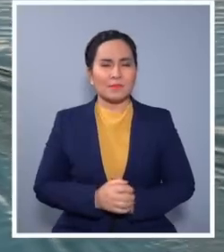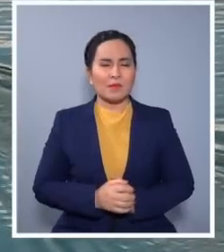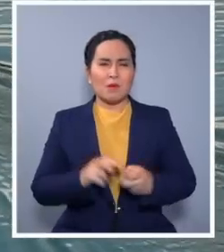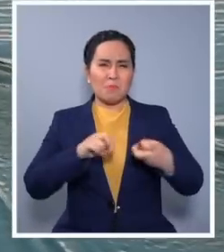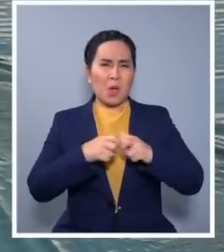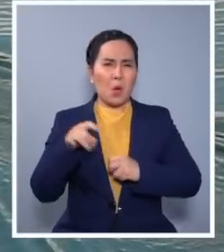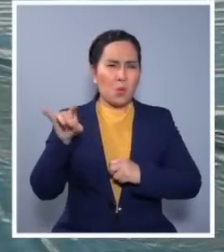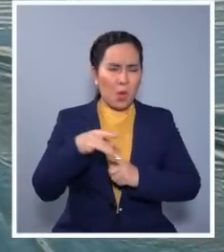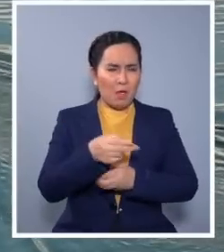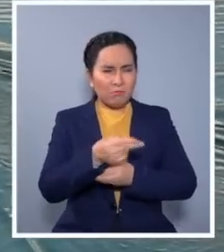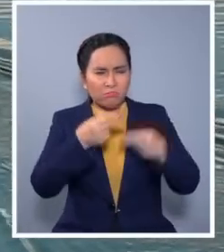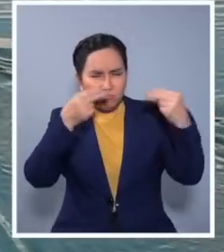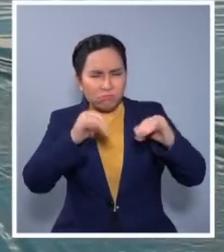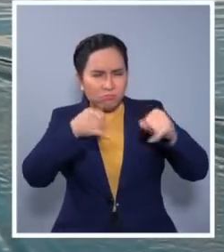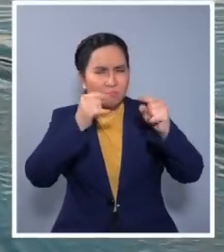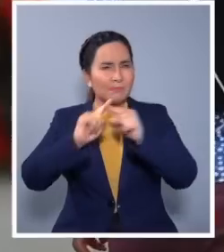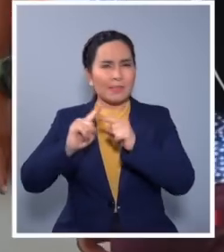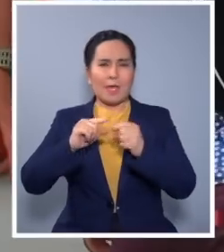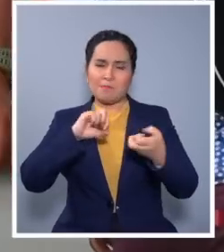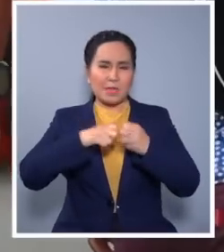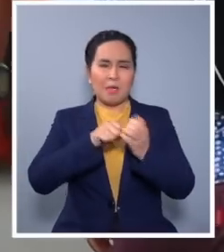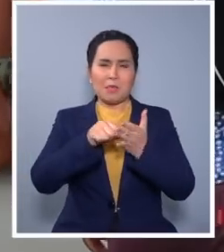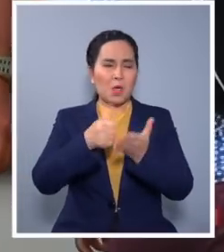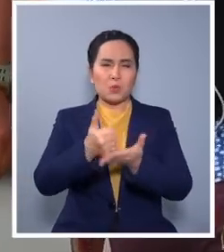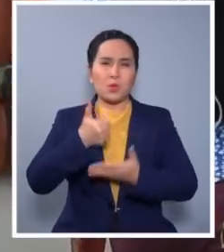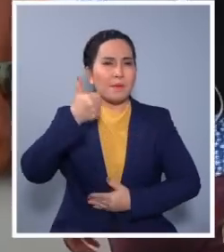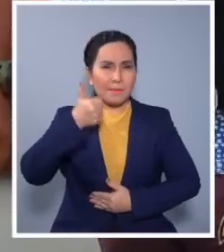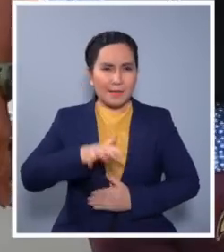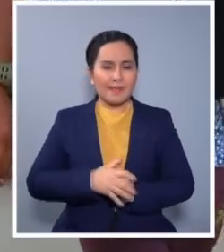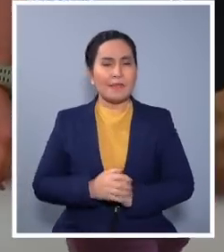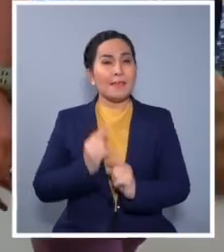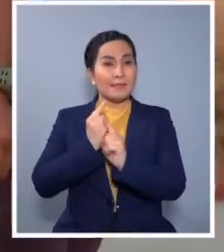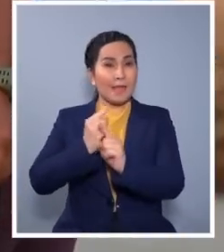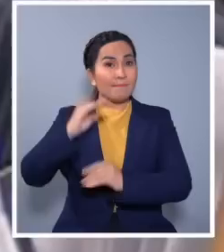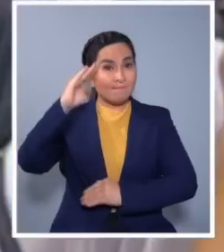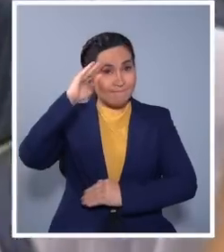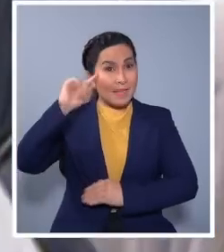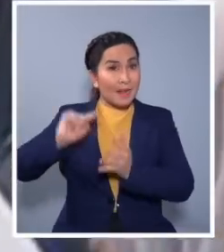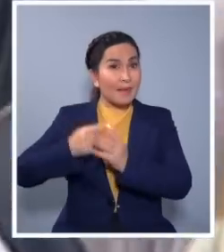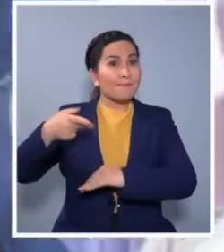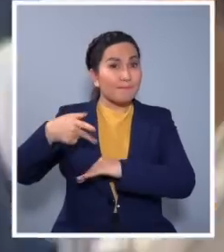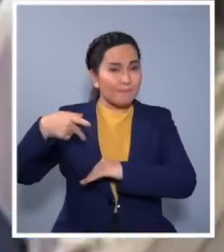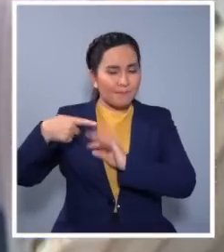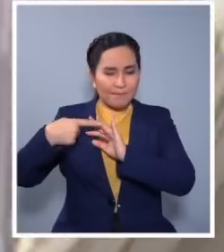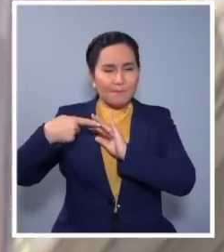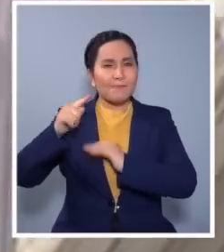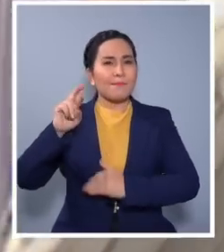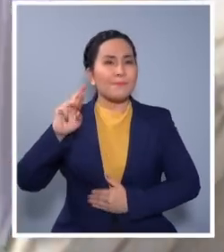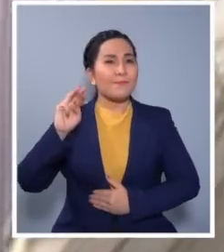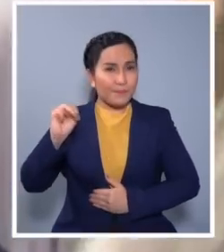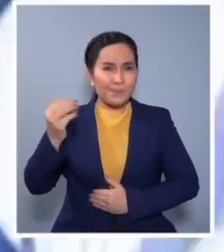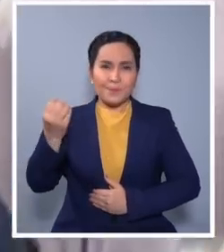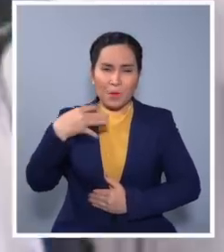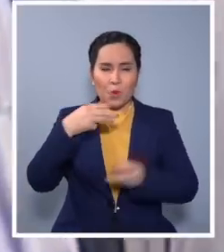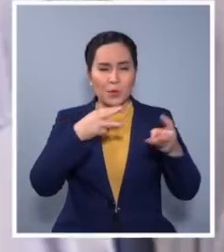รุนแรงนั้นไม่ใช่การแก้ปัญหาพระท่านพลเอกเปรมท่านก็ได้ตั้งประเด็นขึ้นมาว่าการแก้